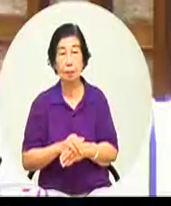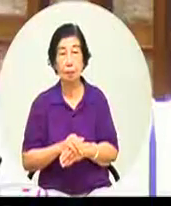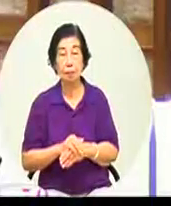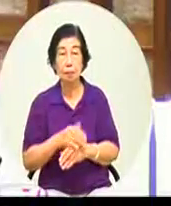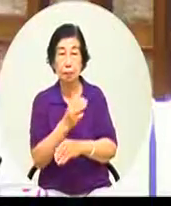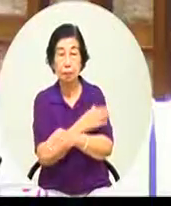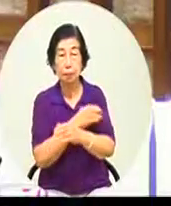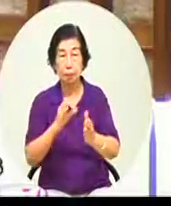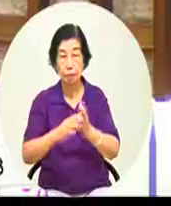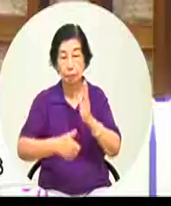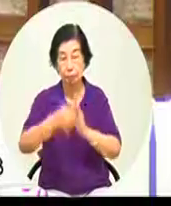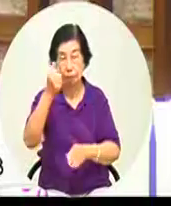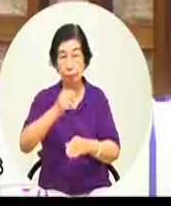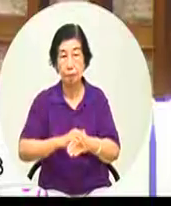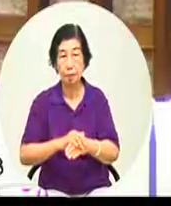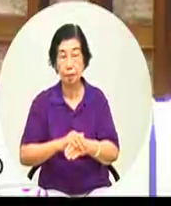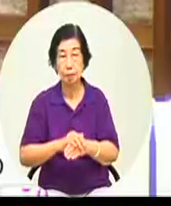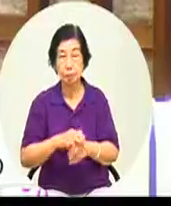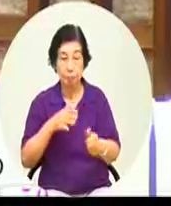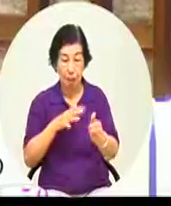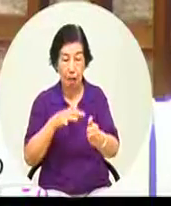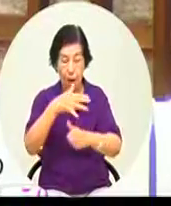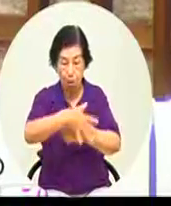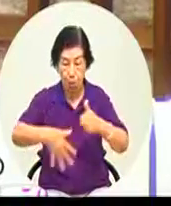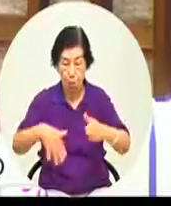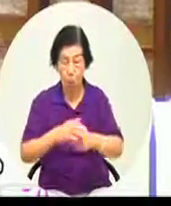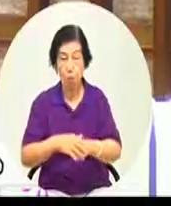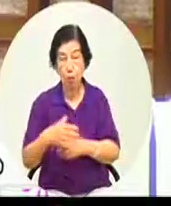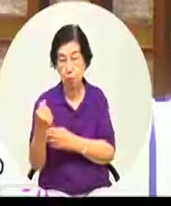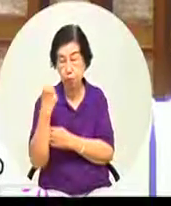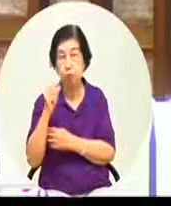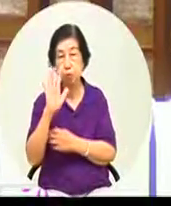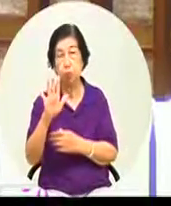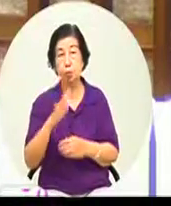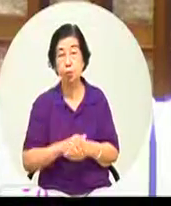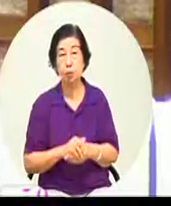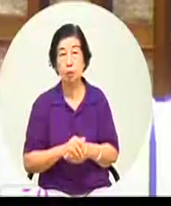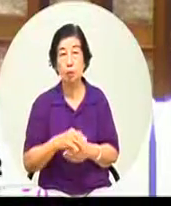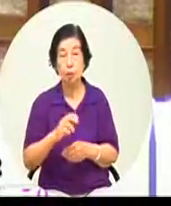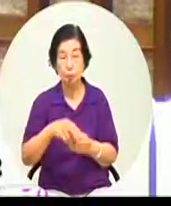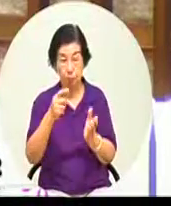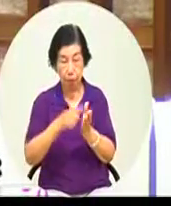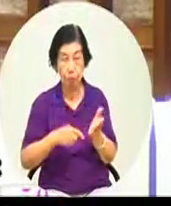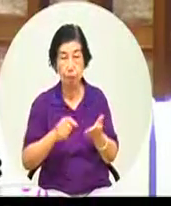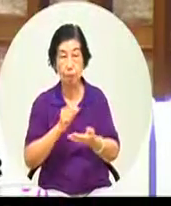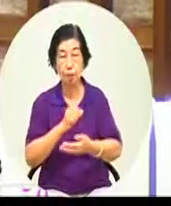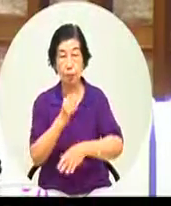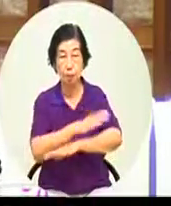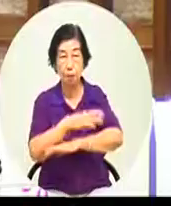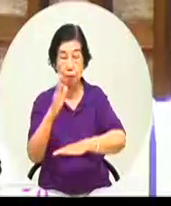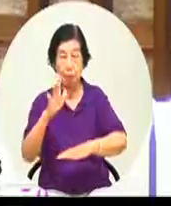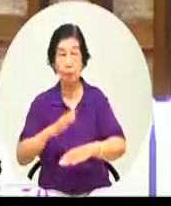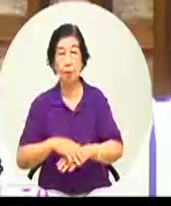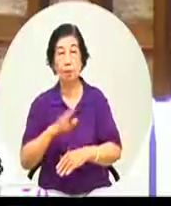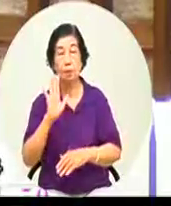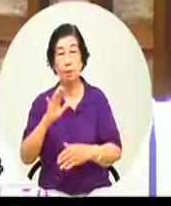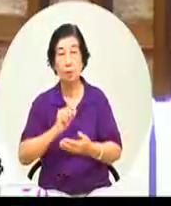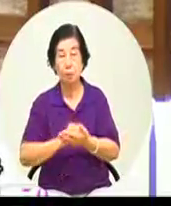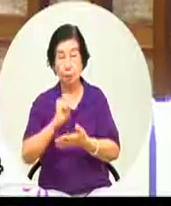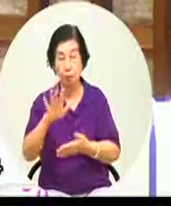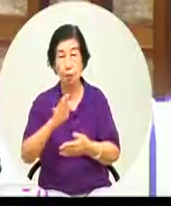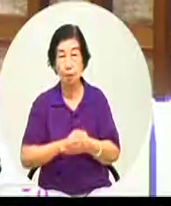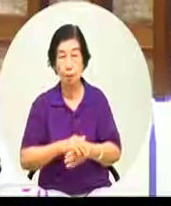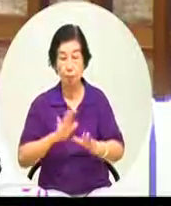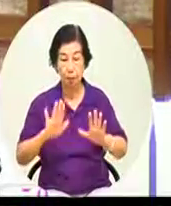领导的团队都非常的努力了尤其我看到您的干部原来有下工这今年